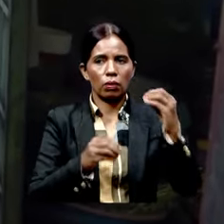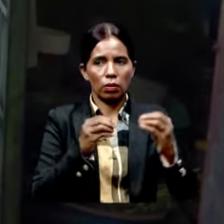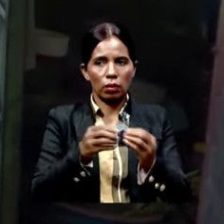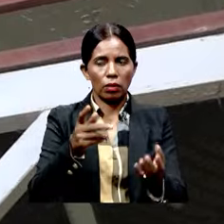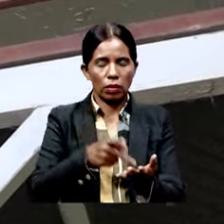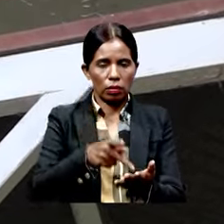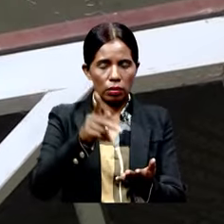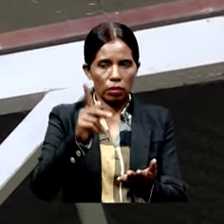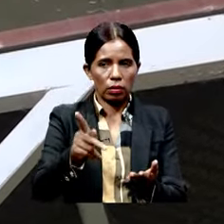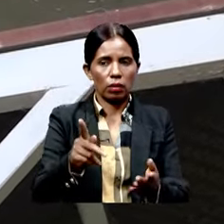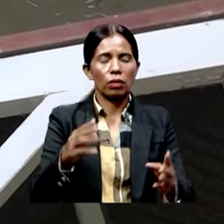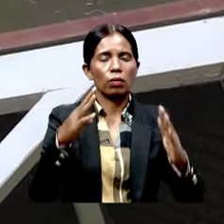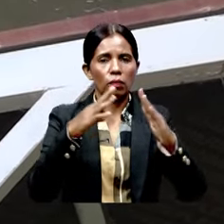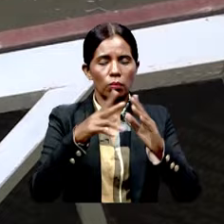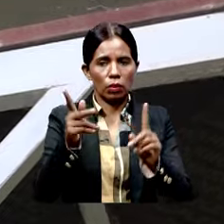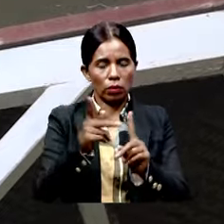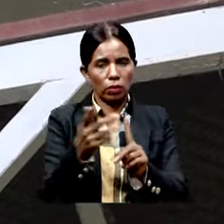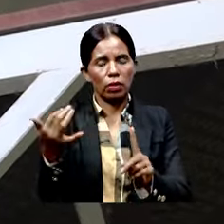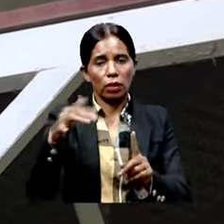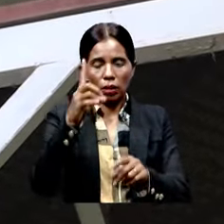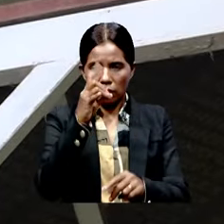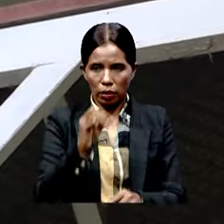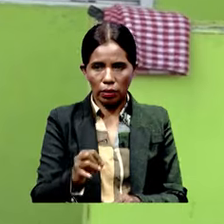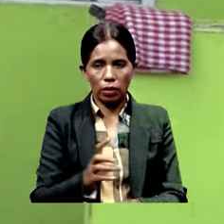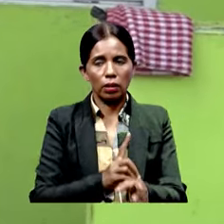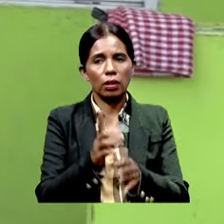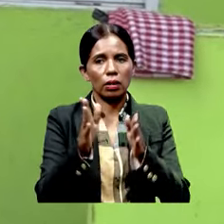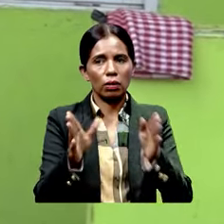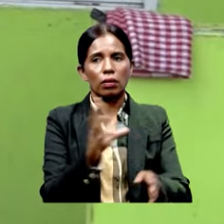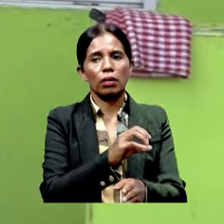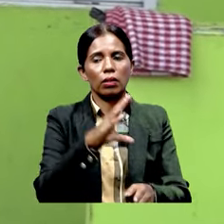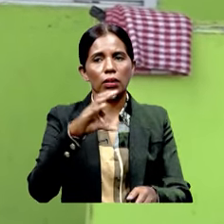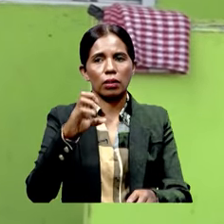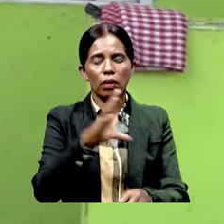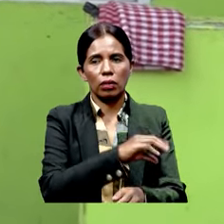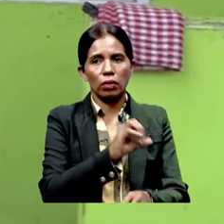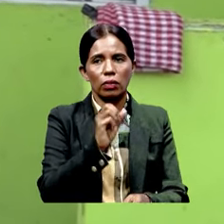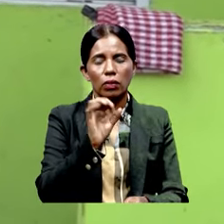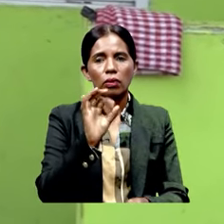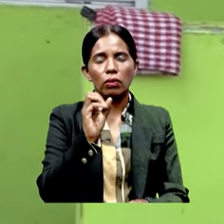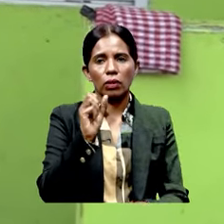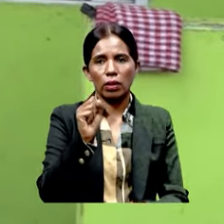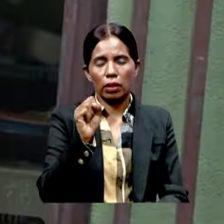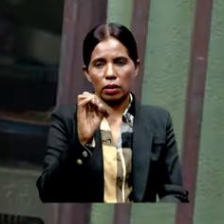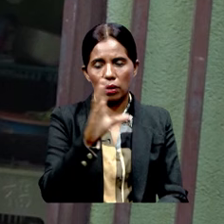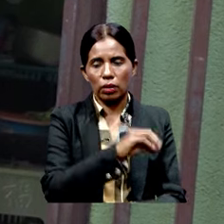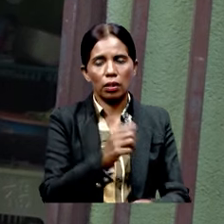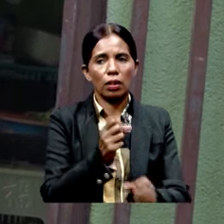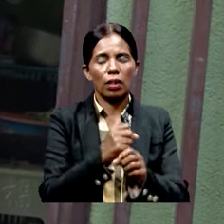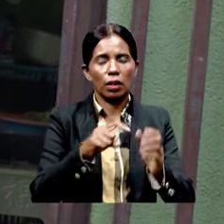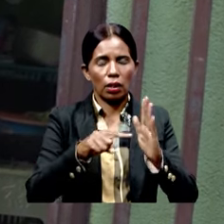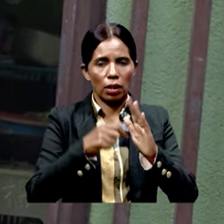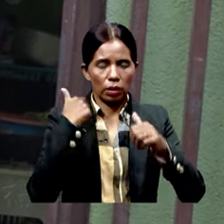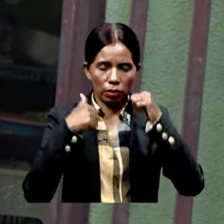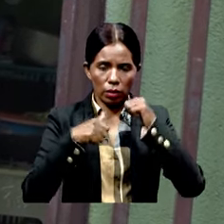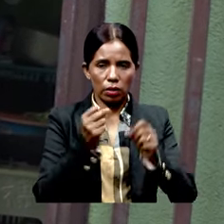ba arrendamento ba uma cosira e a capital dili. Tuir diretor executivo Servi P, Florencio Sanchez, atividade ne sei a huia fulang ne.